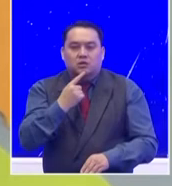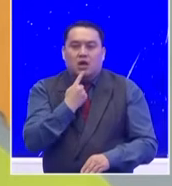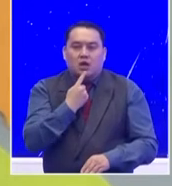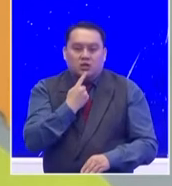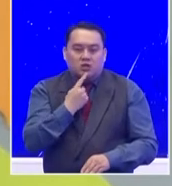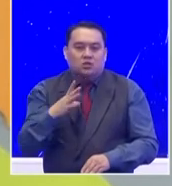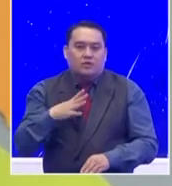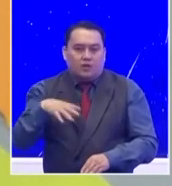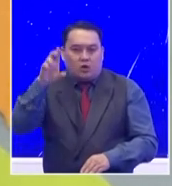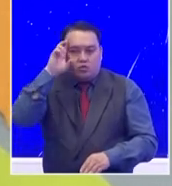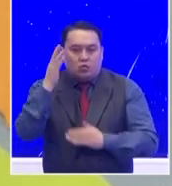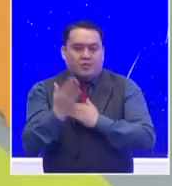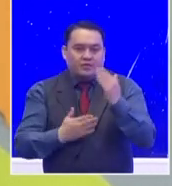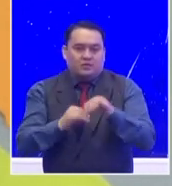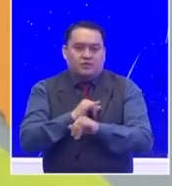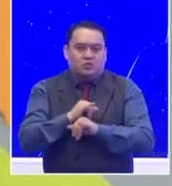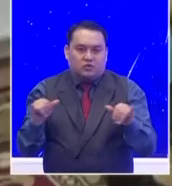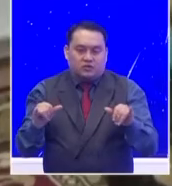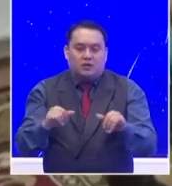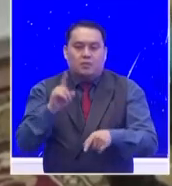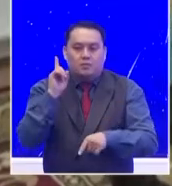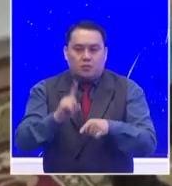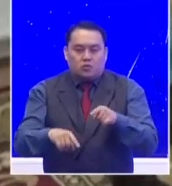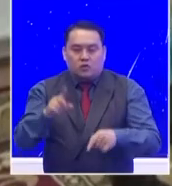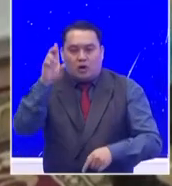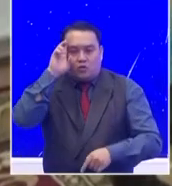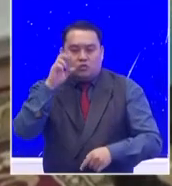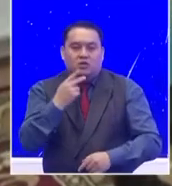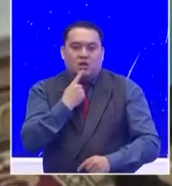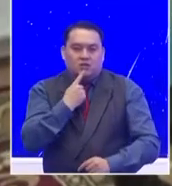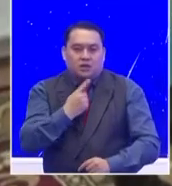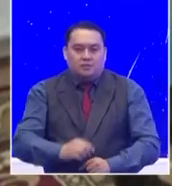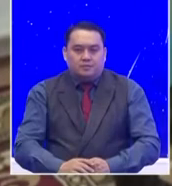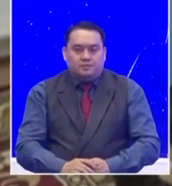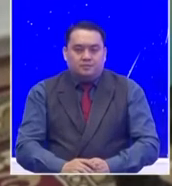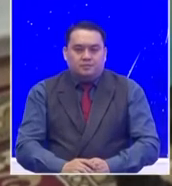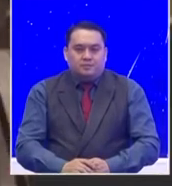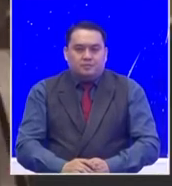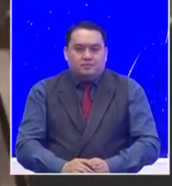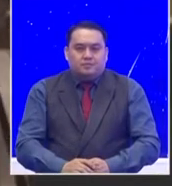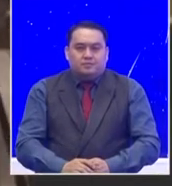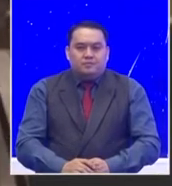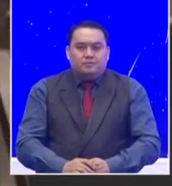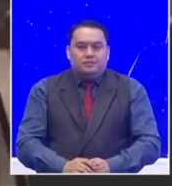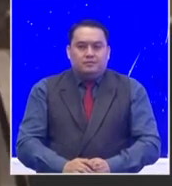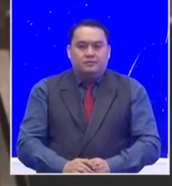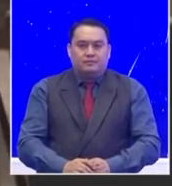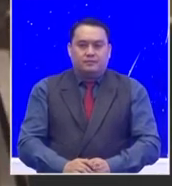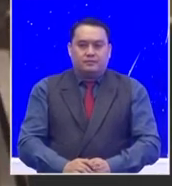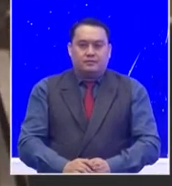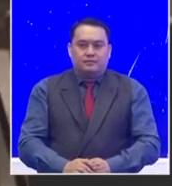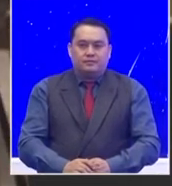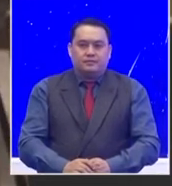латинской графики в стране повысится в разы. А вместе с тем и статус государственного языка. Гульмира Тимиргалиева, Мади Байбусынов, телеканал